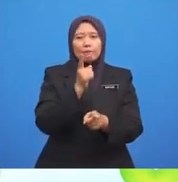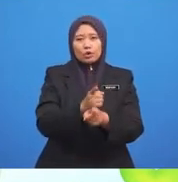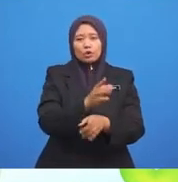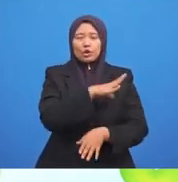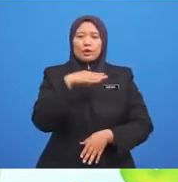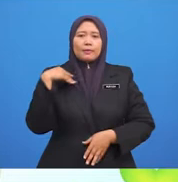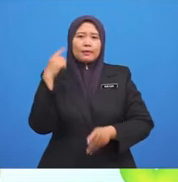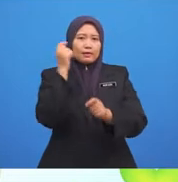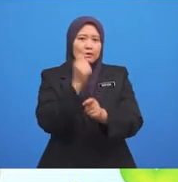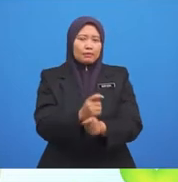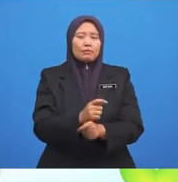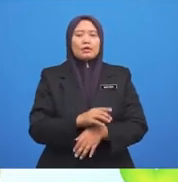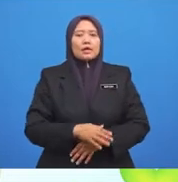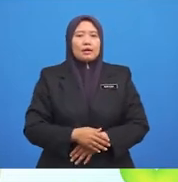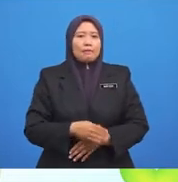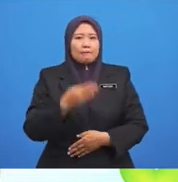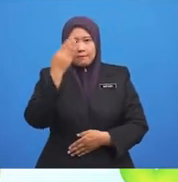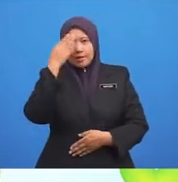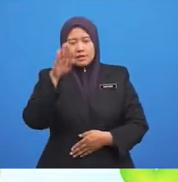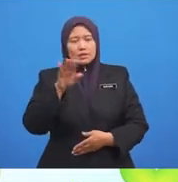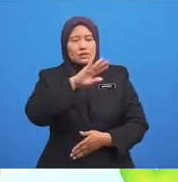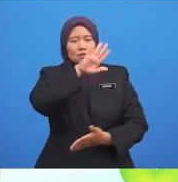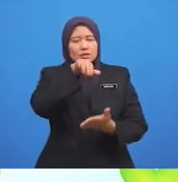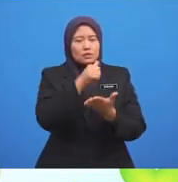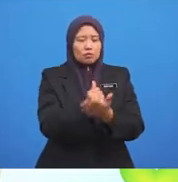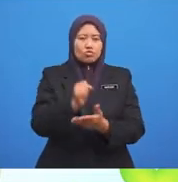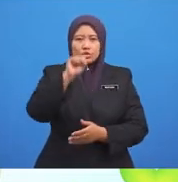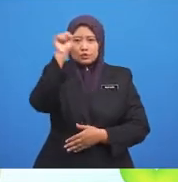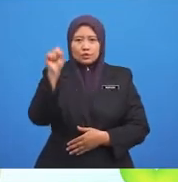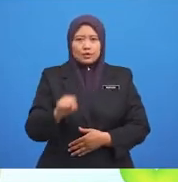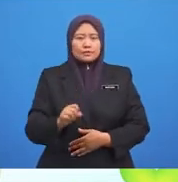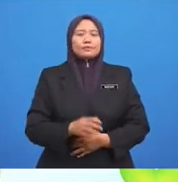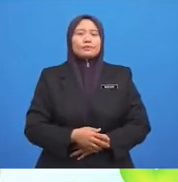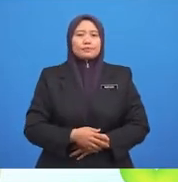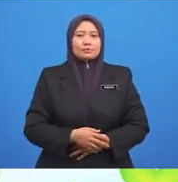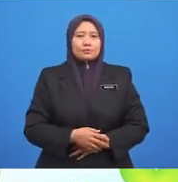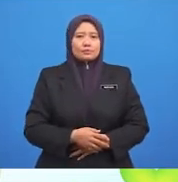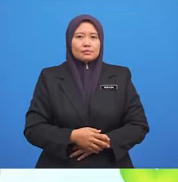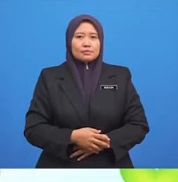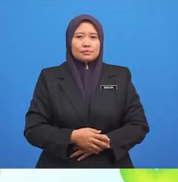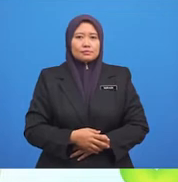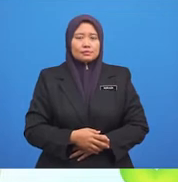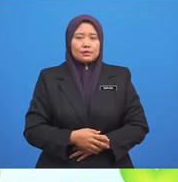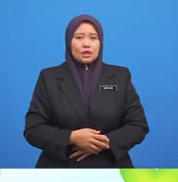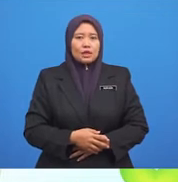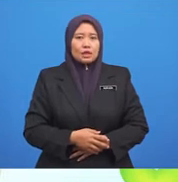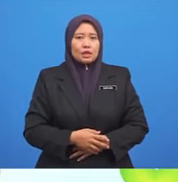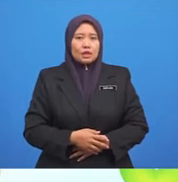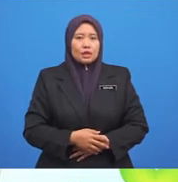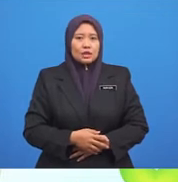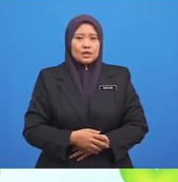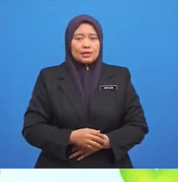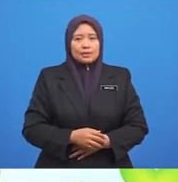tepat bagi soalan tadi. Baiklah murid-murid. Soalan seterusnya